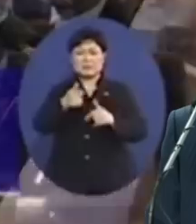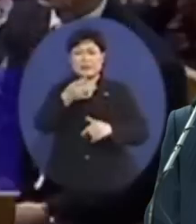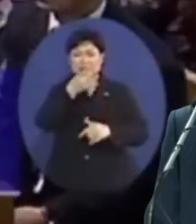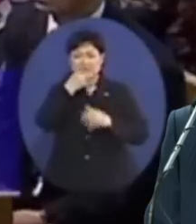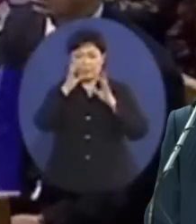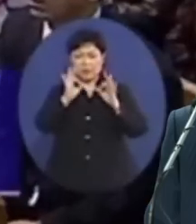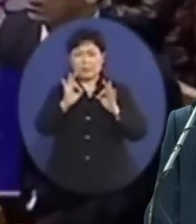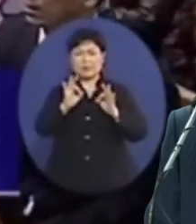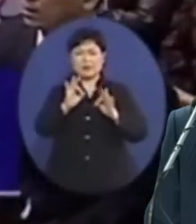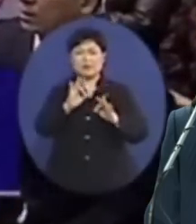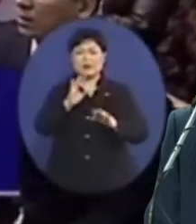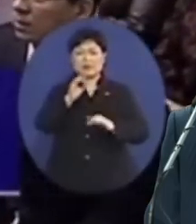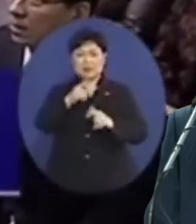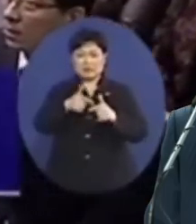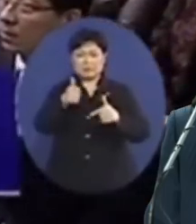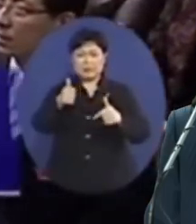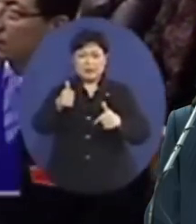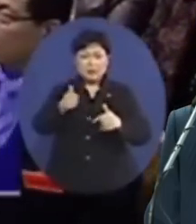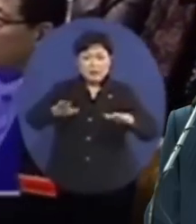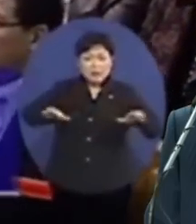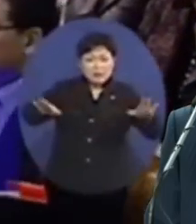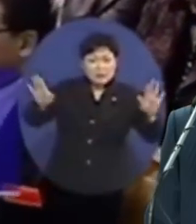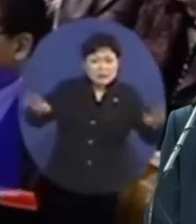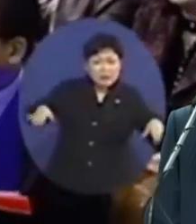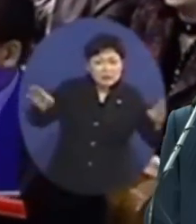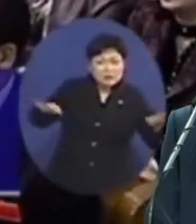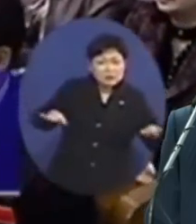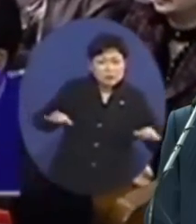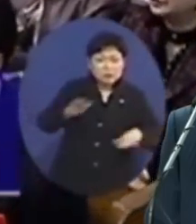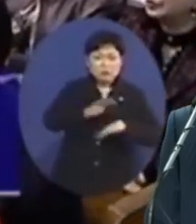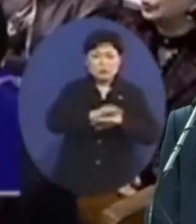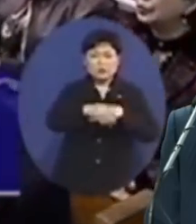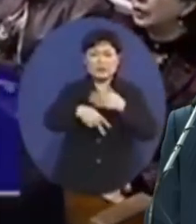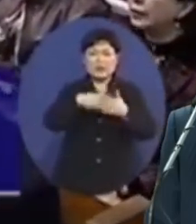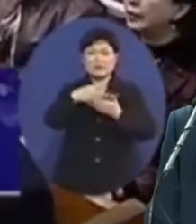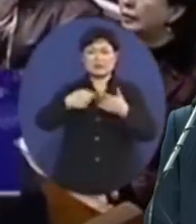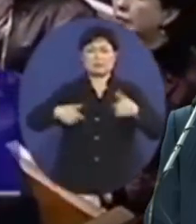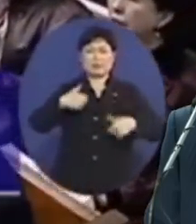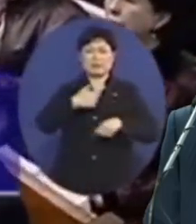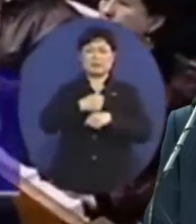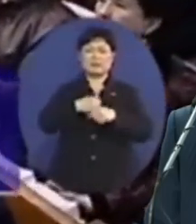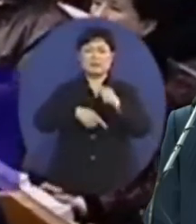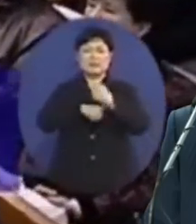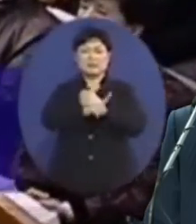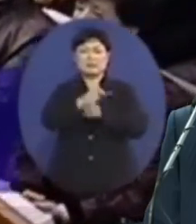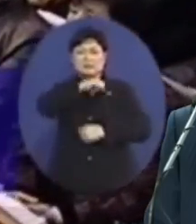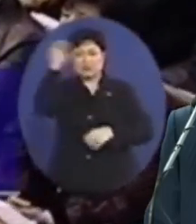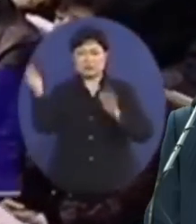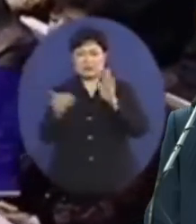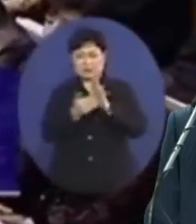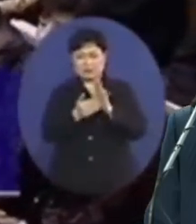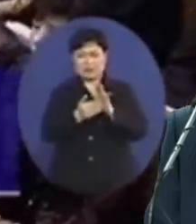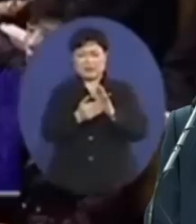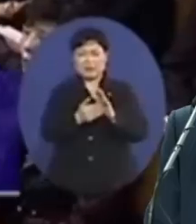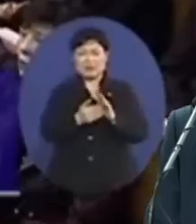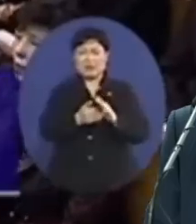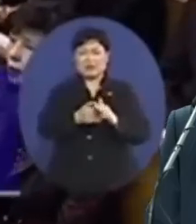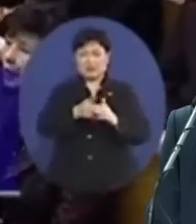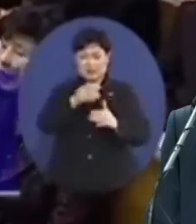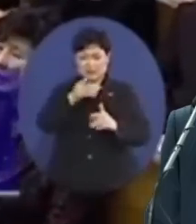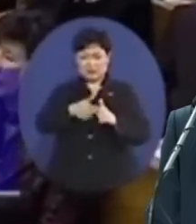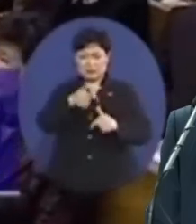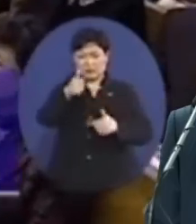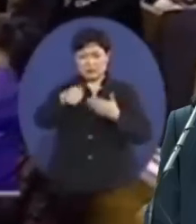보게 되며 그의 날은 길 것이요 또 그의 손으로 야훼께서 기뻐하시는 뜻을 성취하리로다. 그가